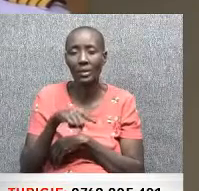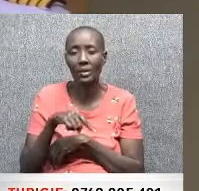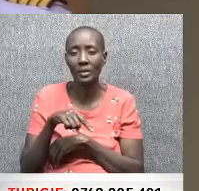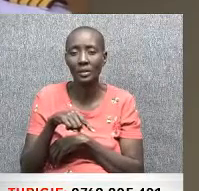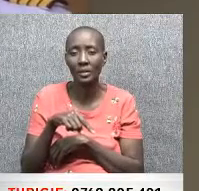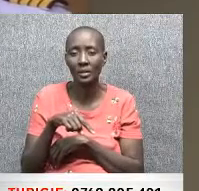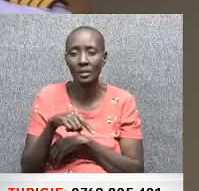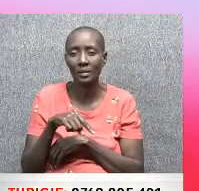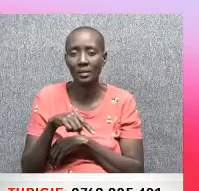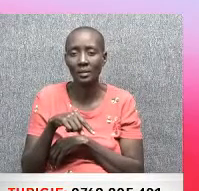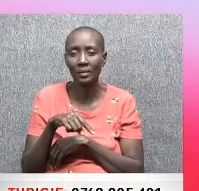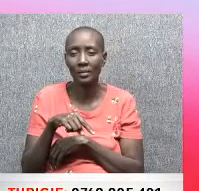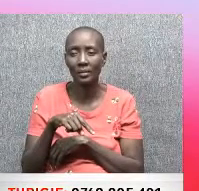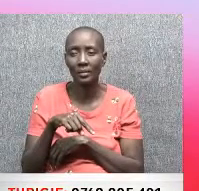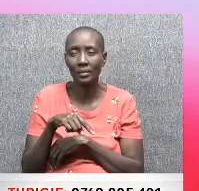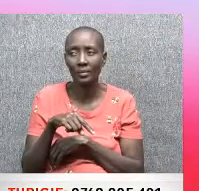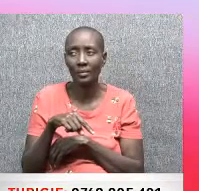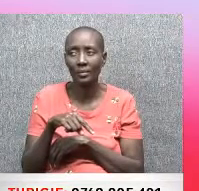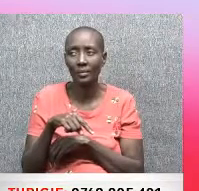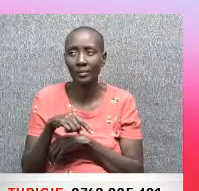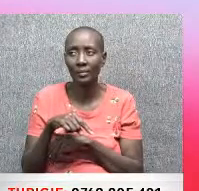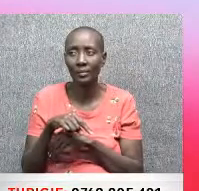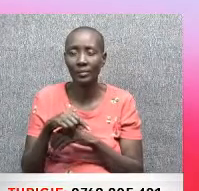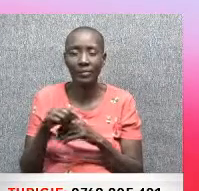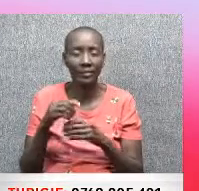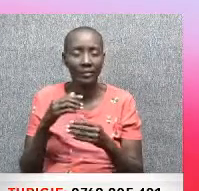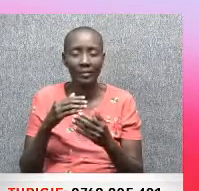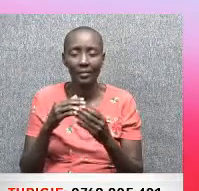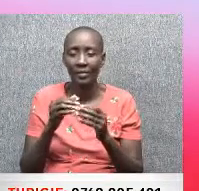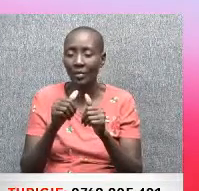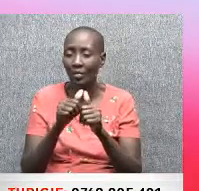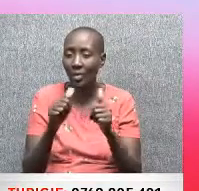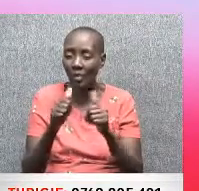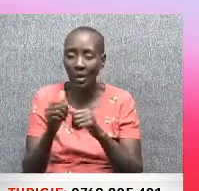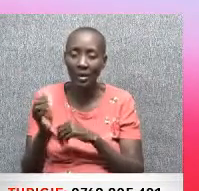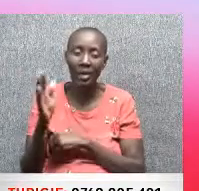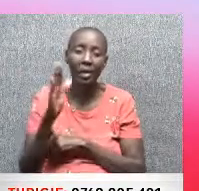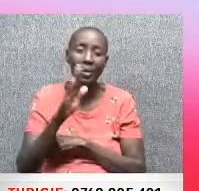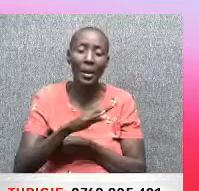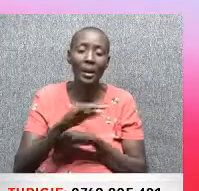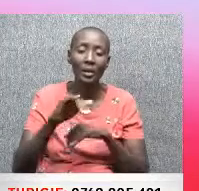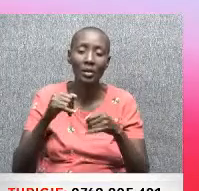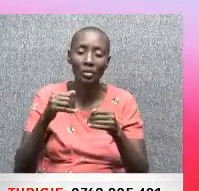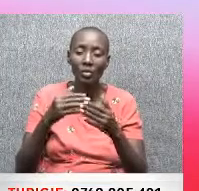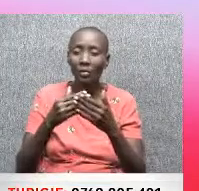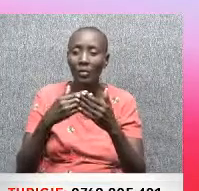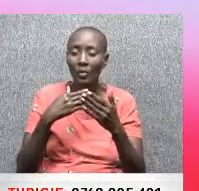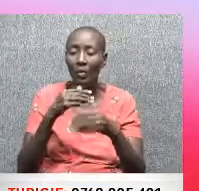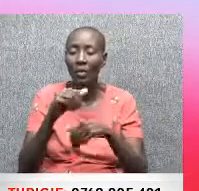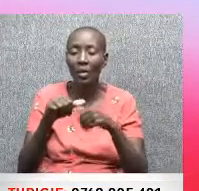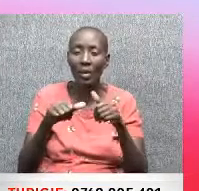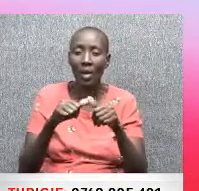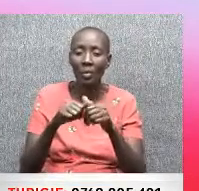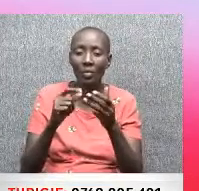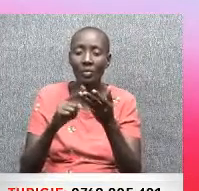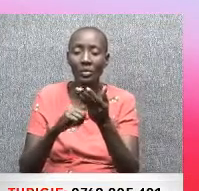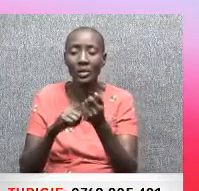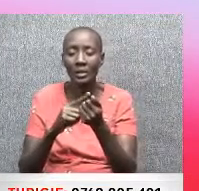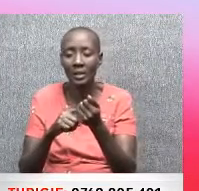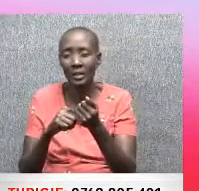as well as our continent. Naam, safi kabisa. Tukirejelea taarifa ya awali kuhusu masuala mazima ya census, ni